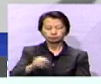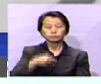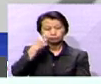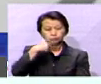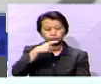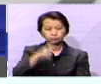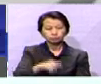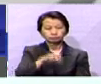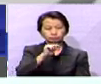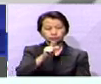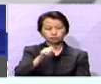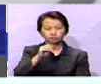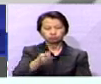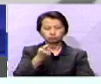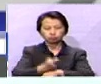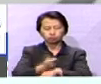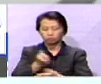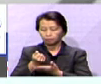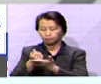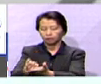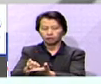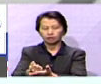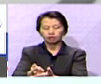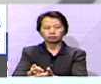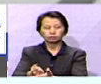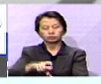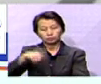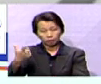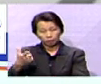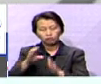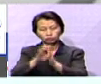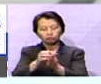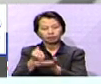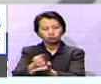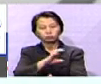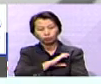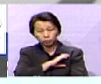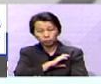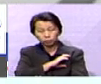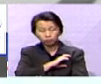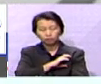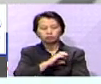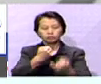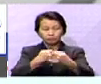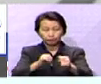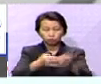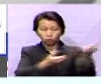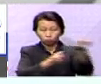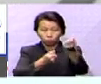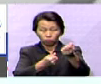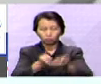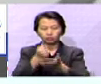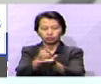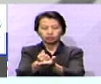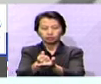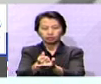berkata anggota APM akan bertugas membantu agensi penguatkuasaan lain seperti Polis Diraja Malaysia, Jabatan Bomba dan Penyelamat